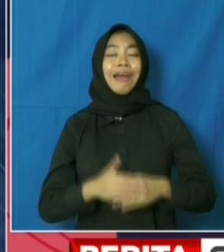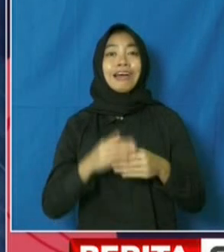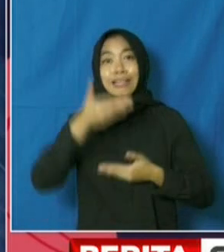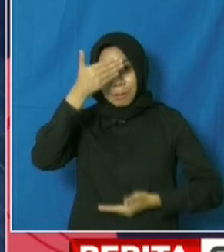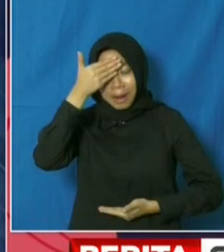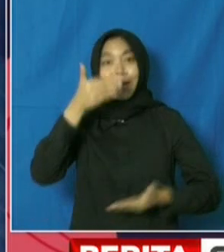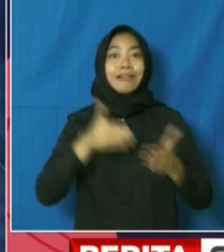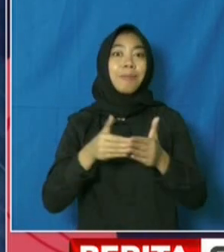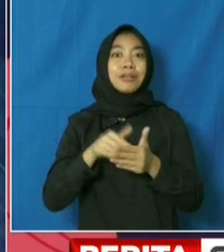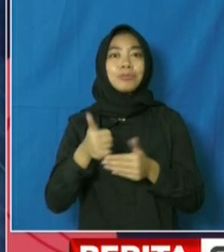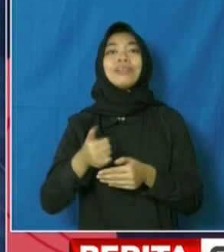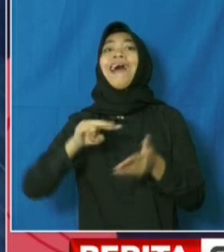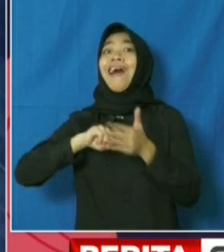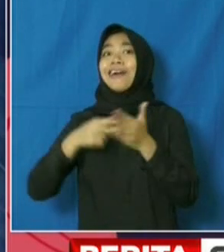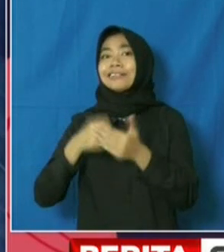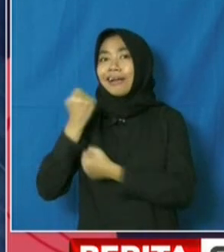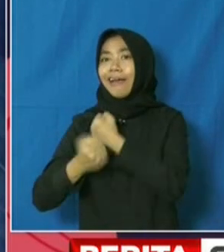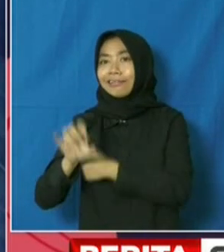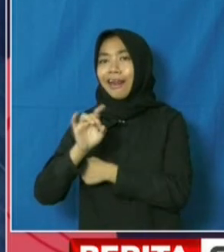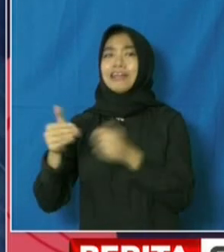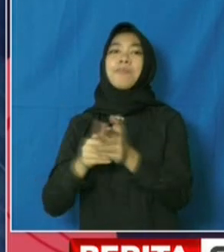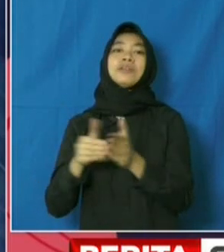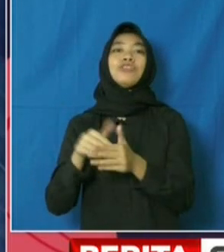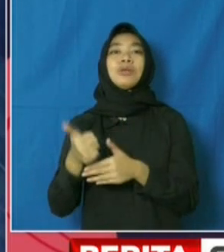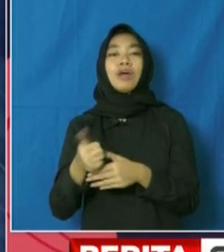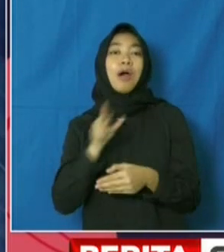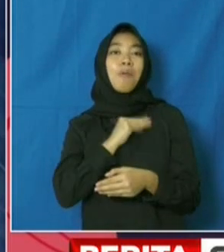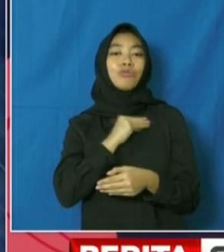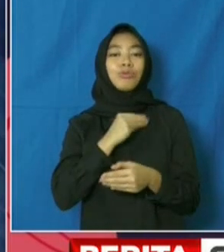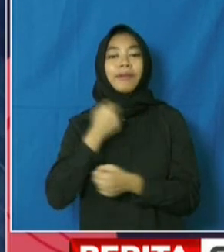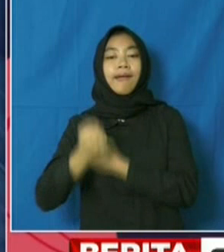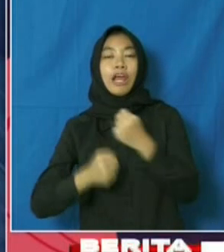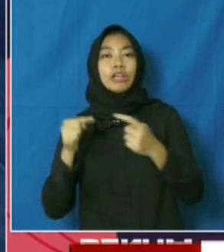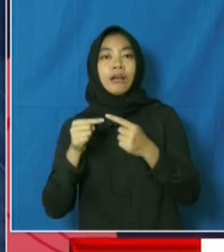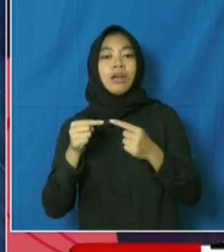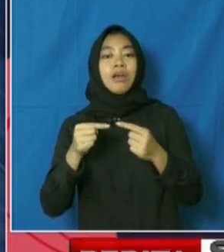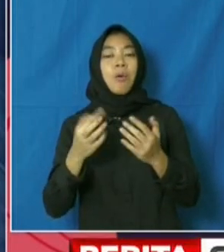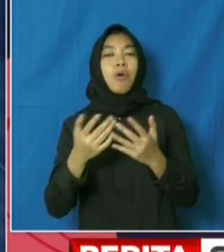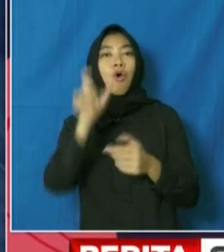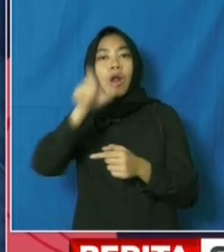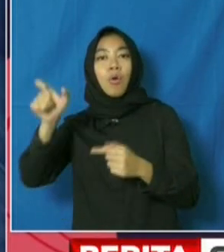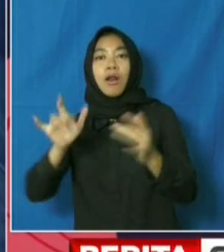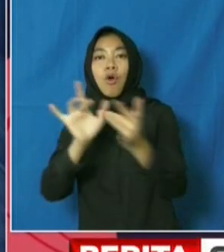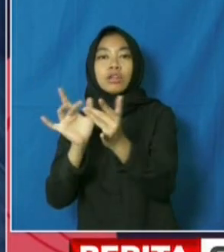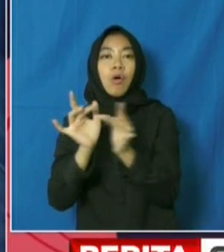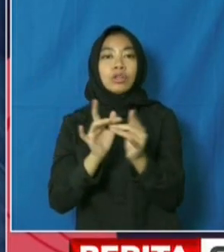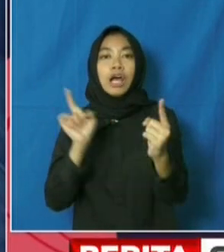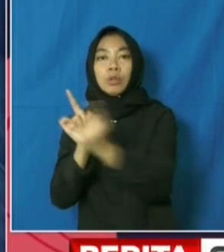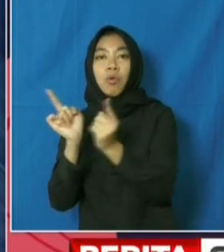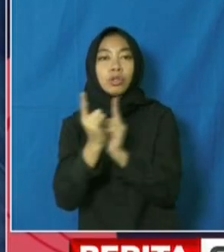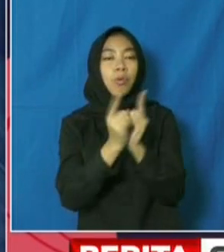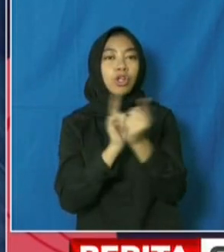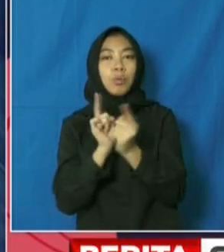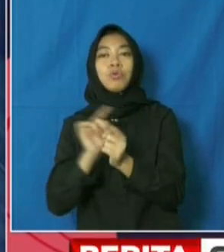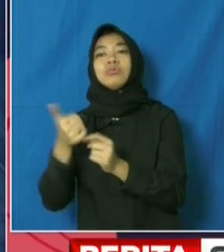aktivitas yang lain yang bersifat berkerumun serta potensi menyebabkan penularan